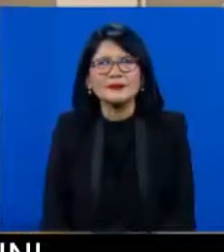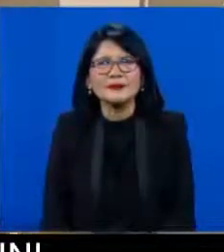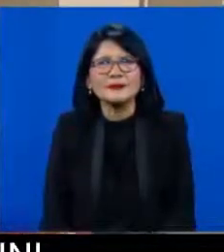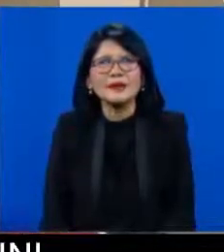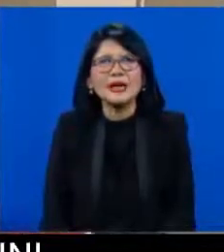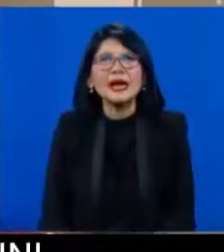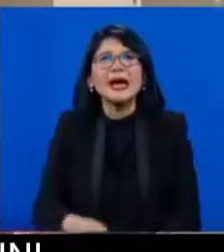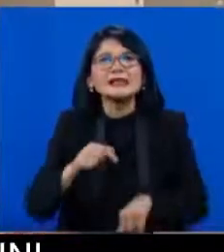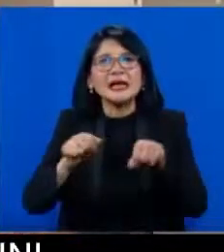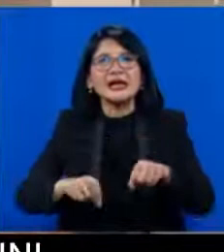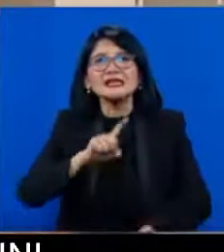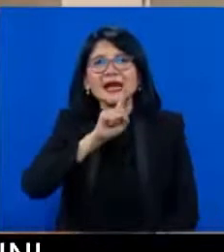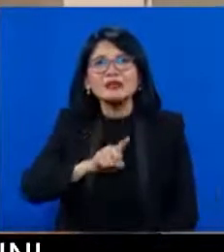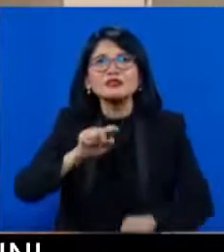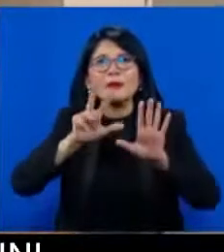Pekalongan, biasanya